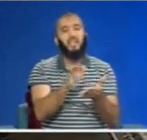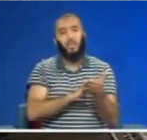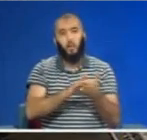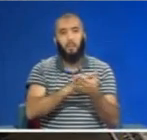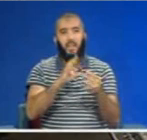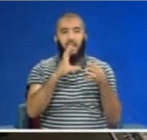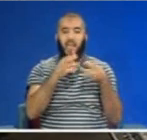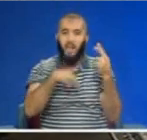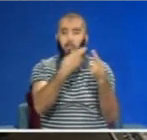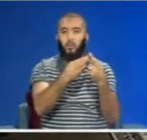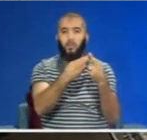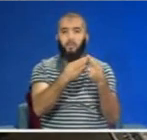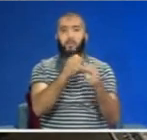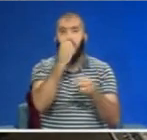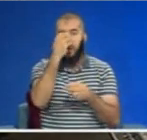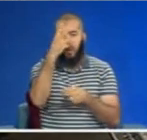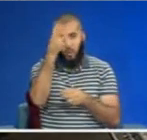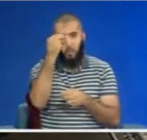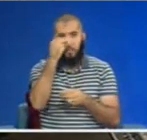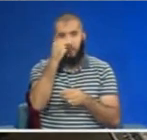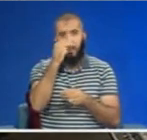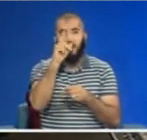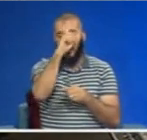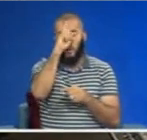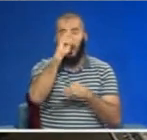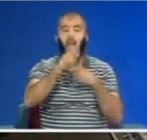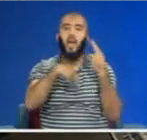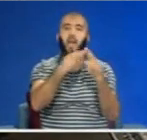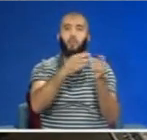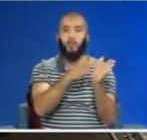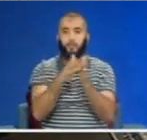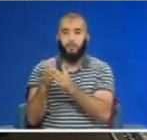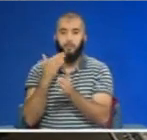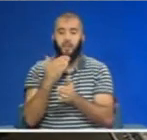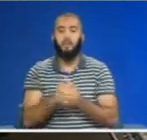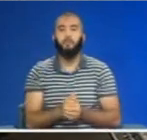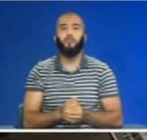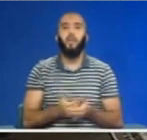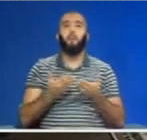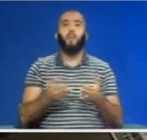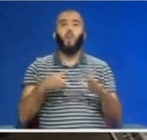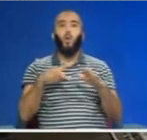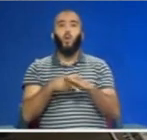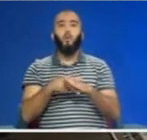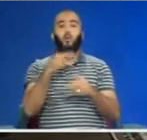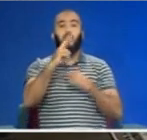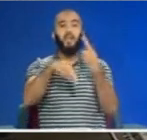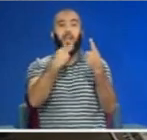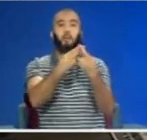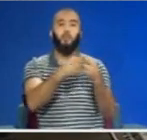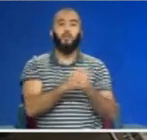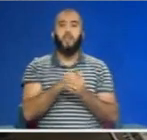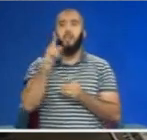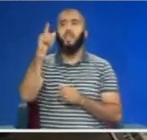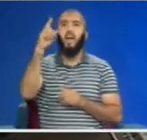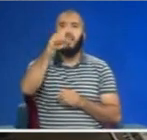شكرا يا نعيمة شكرا جزيلا. طيب شيخنا نبدا مع سائلة من بثنا الاخت زهرة. هذه الاضحية اللي شراوها لهذه الجارة